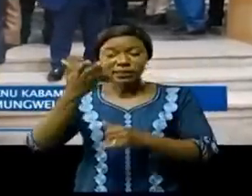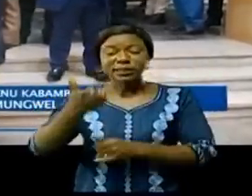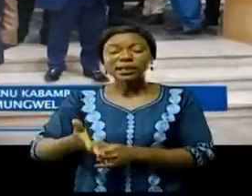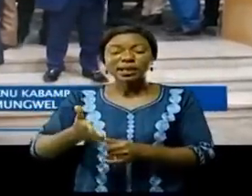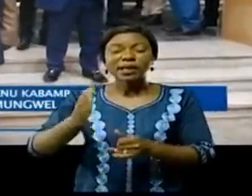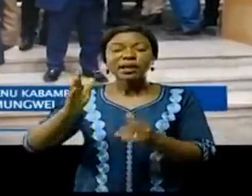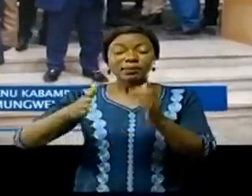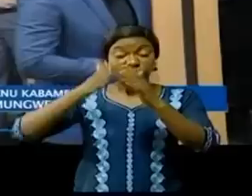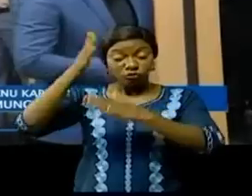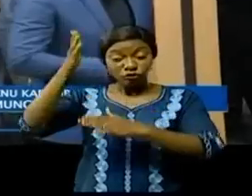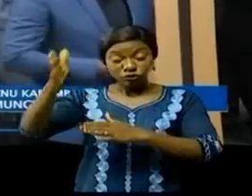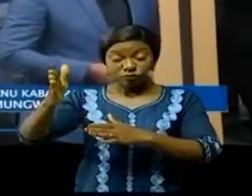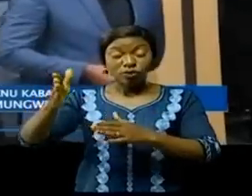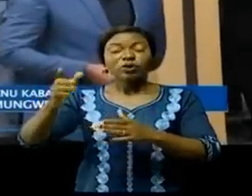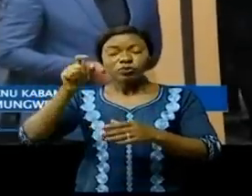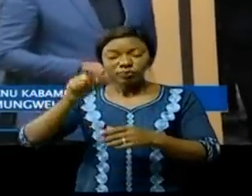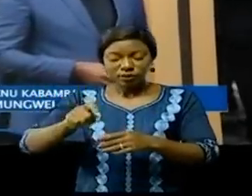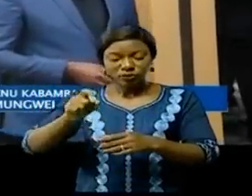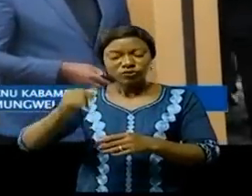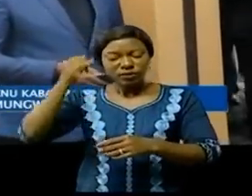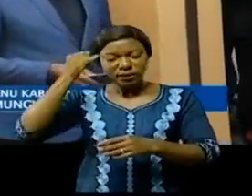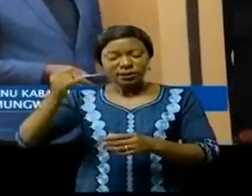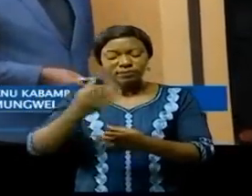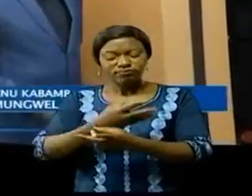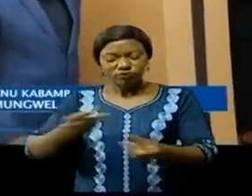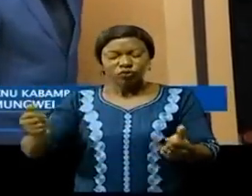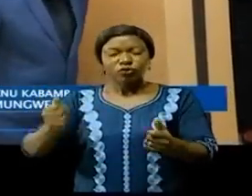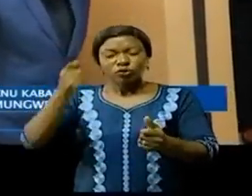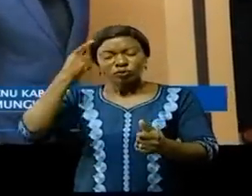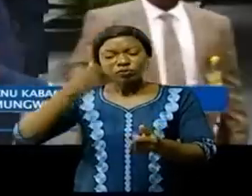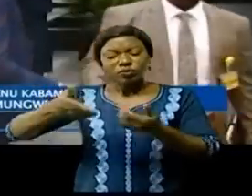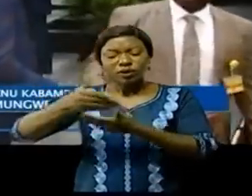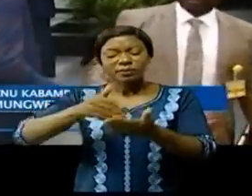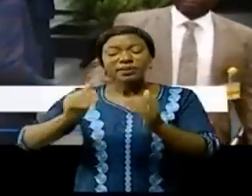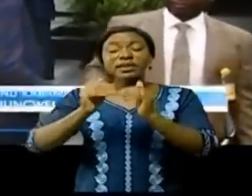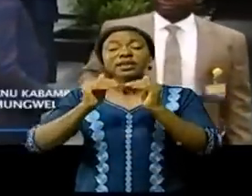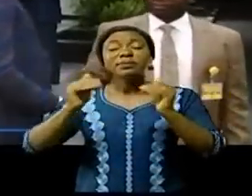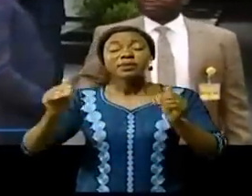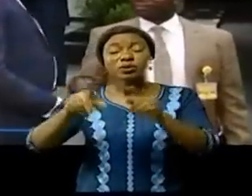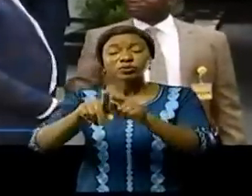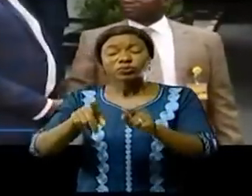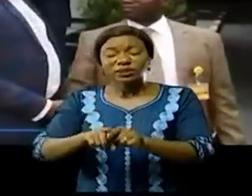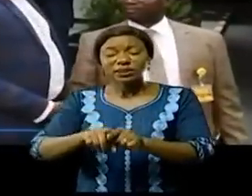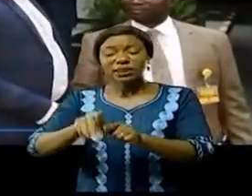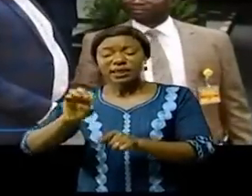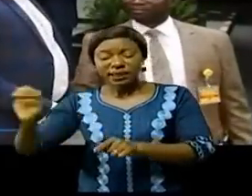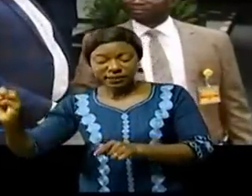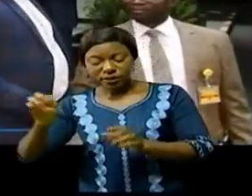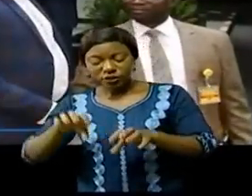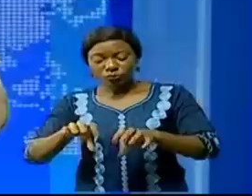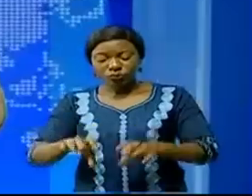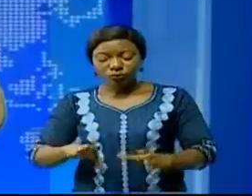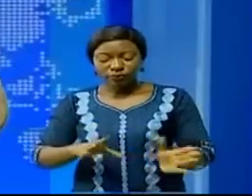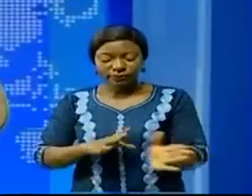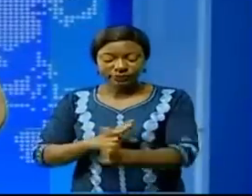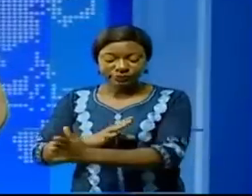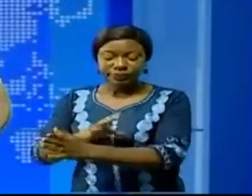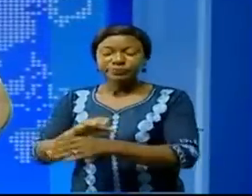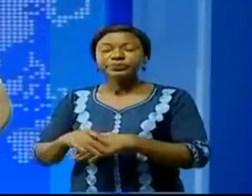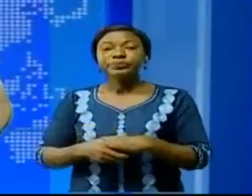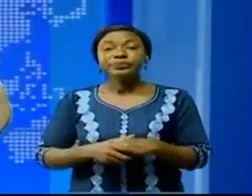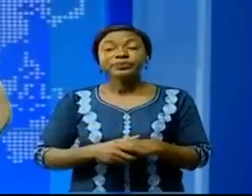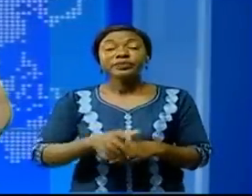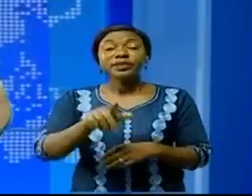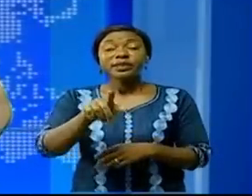prochaines assises pourront déboucher sur de bonnes pistes devant permettre de pacifier l'est de la RDC.